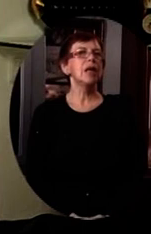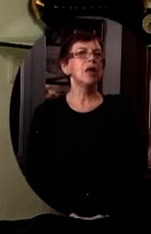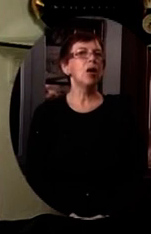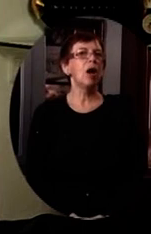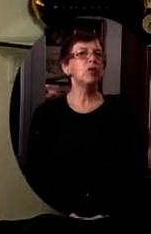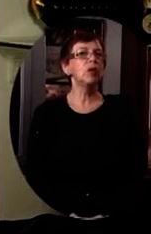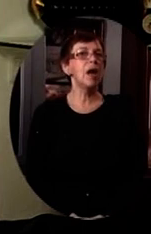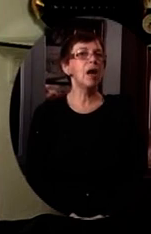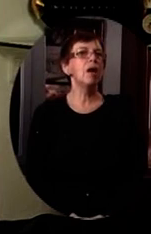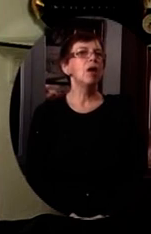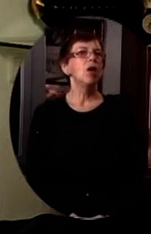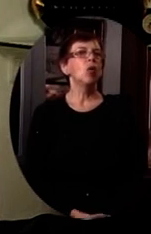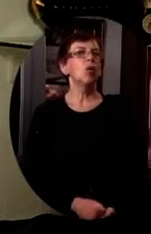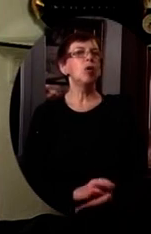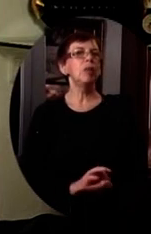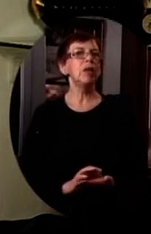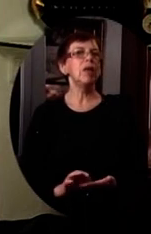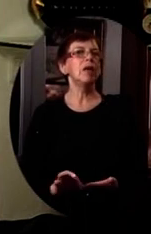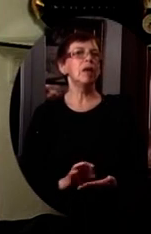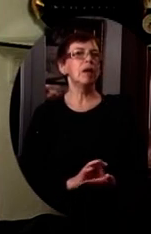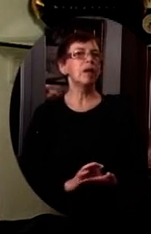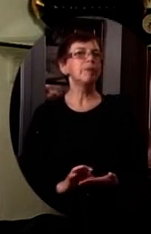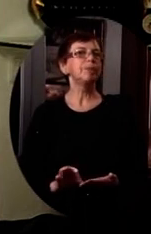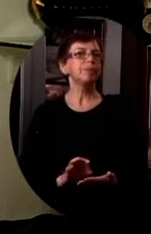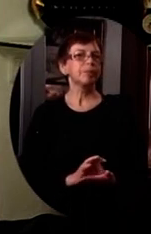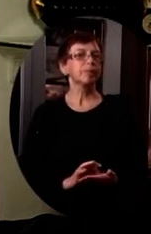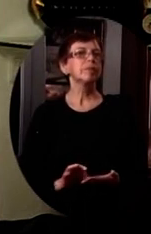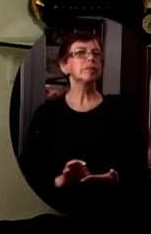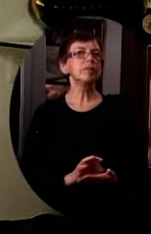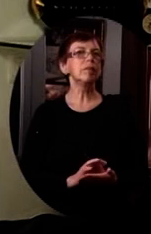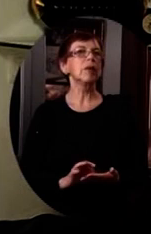בפנקס העבודה כל מיני...